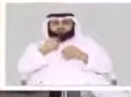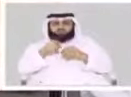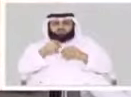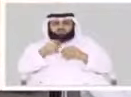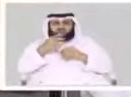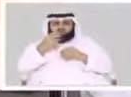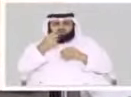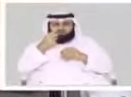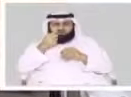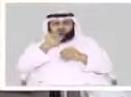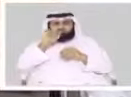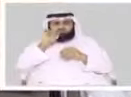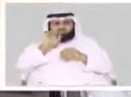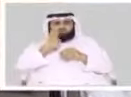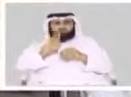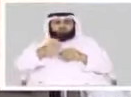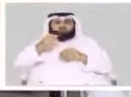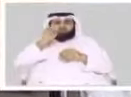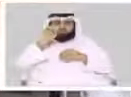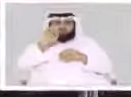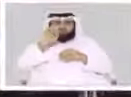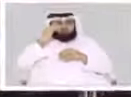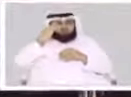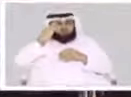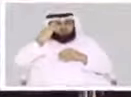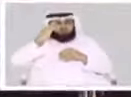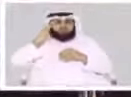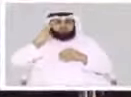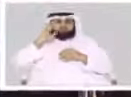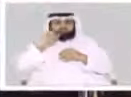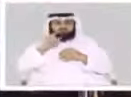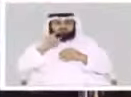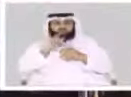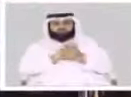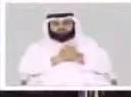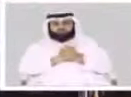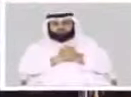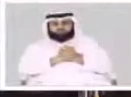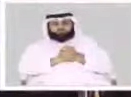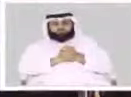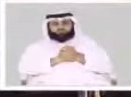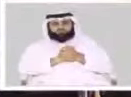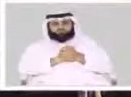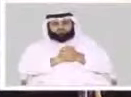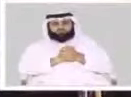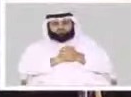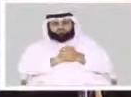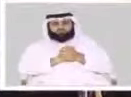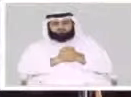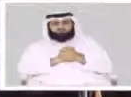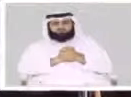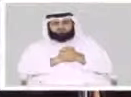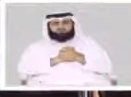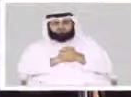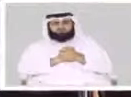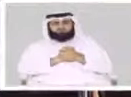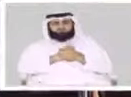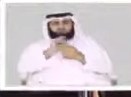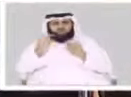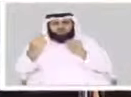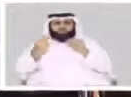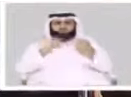أخذنا ميثاقهم فنسوا حظا مما ذكروا به فأغرينا بينهم